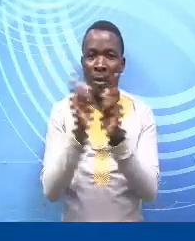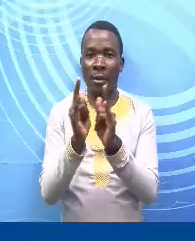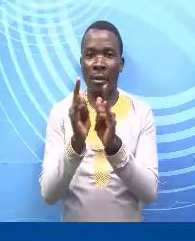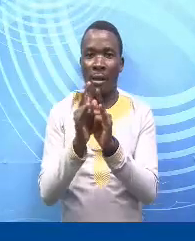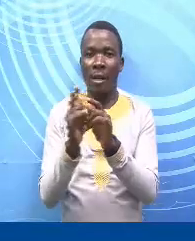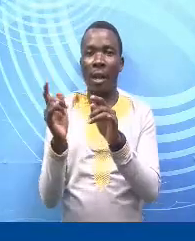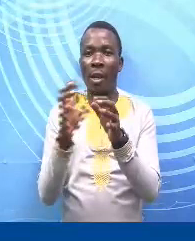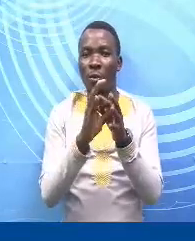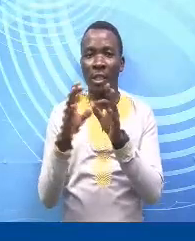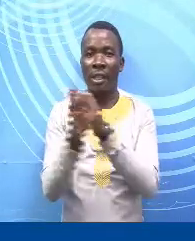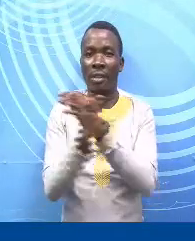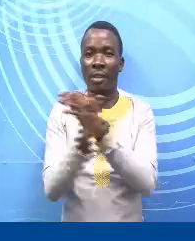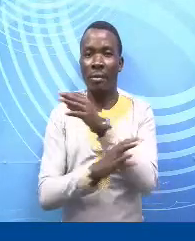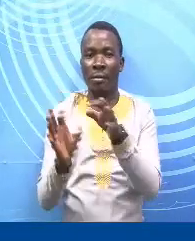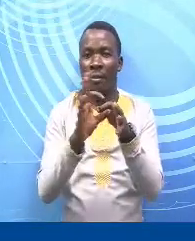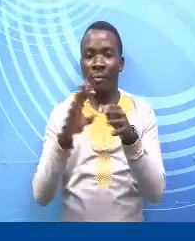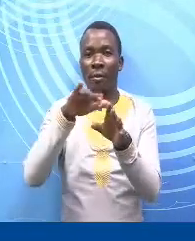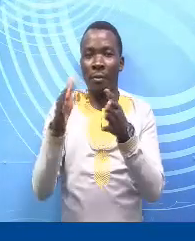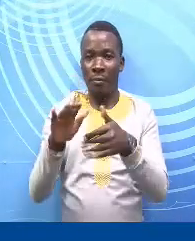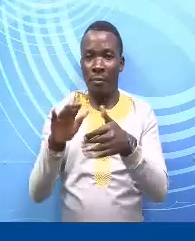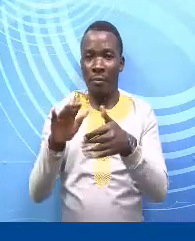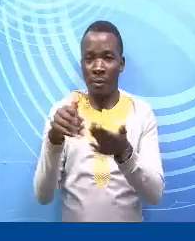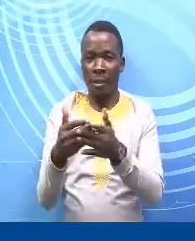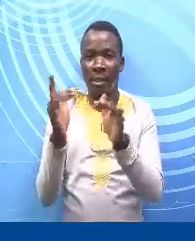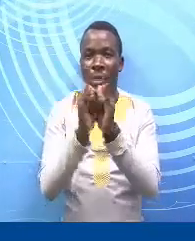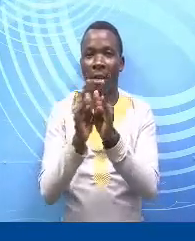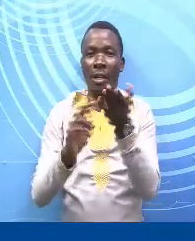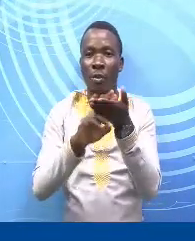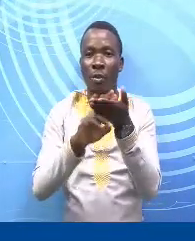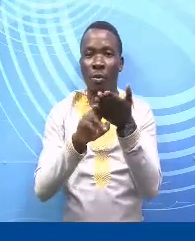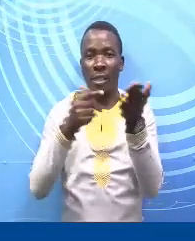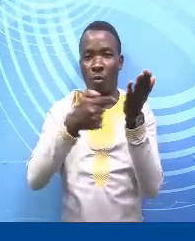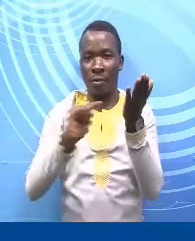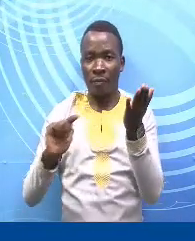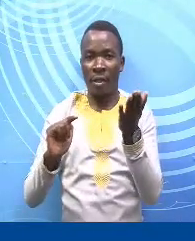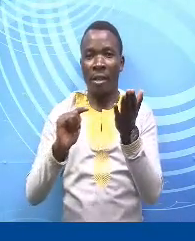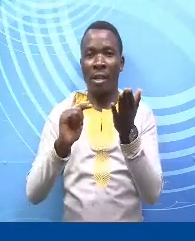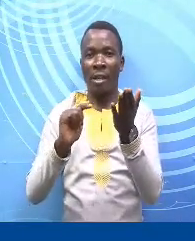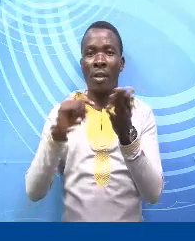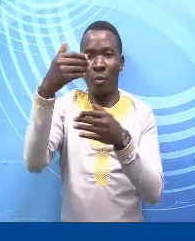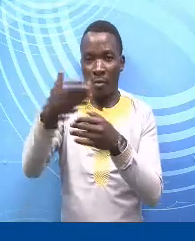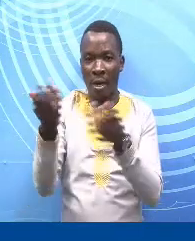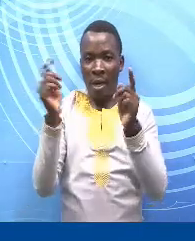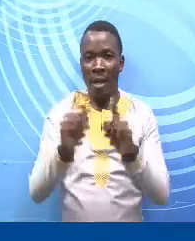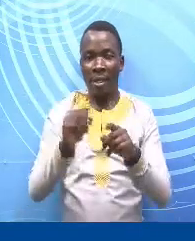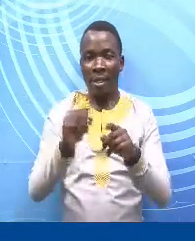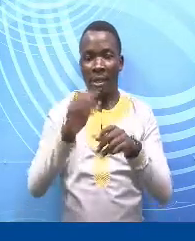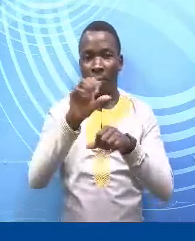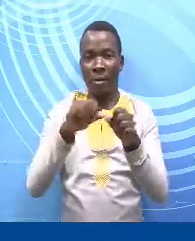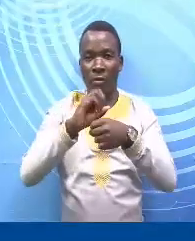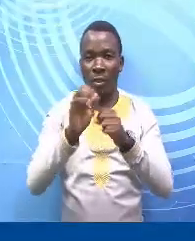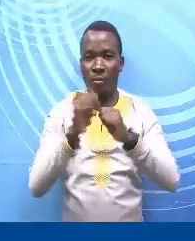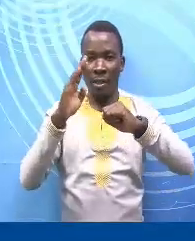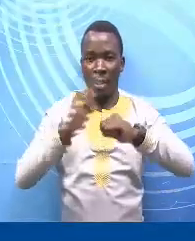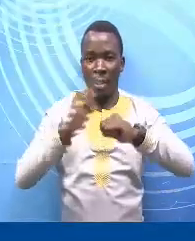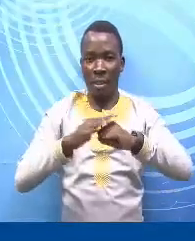ibihugu binyamuryango by'umwe bw'i Burayi, akaba ari inama iza kuba hifashishijwe ikoranabuhanga. Kubyigwa imbere haraza n'ubundi icyorezo cya COVID-19.